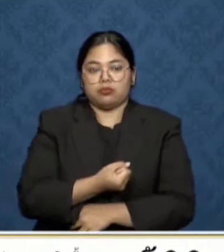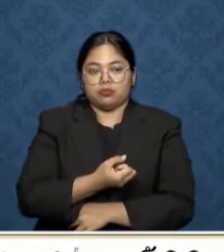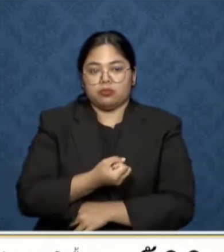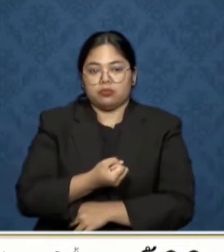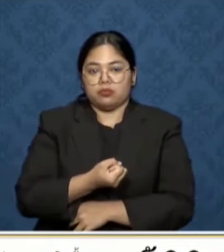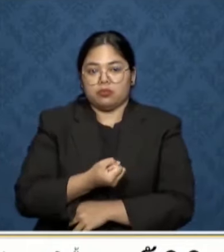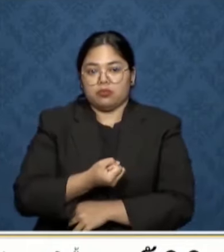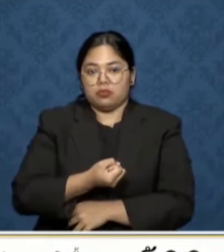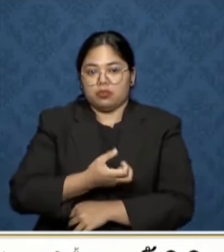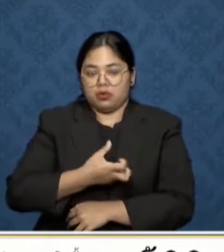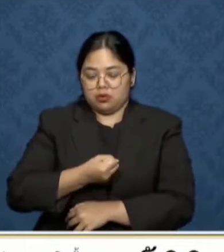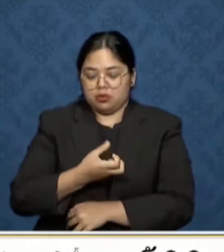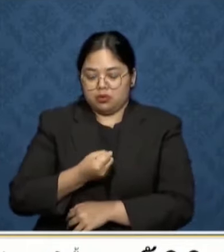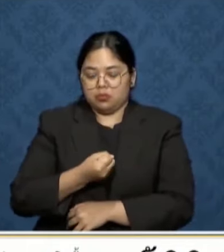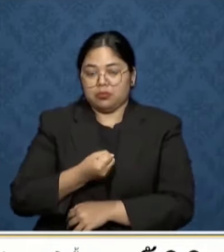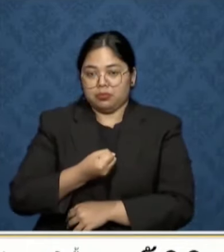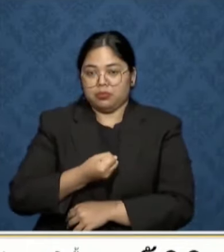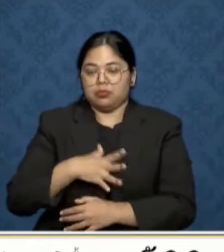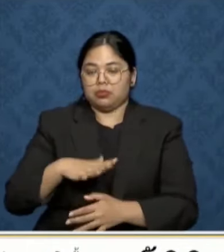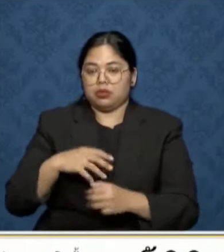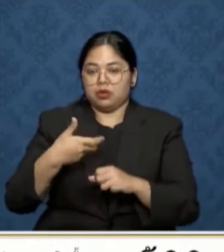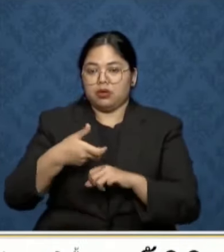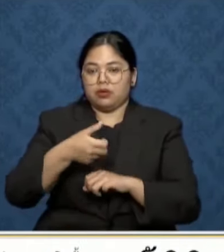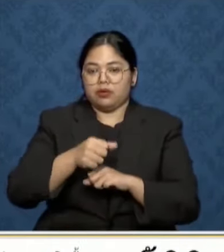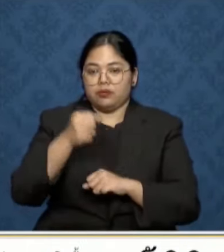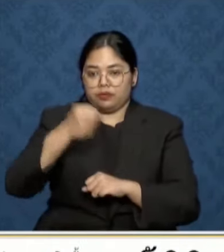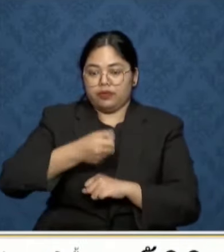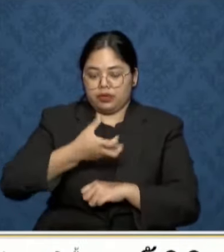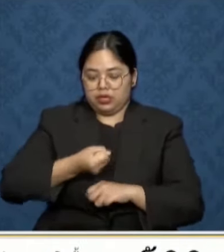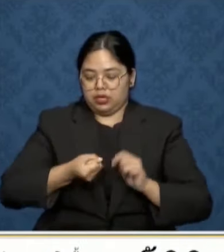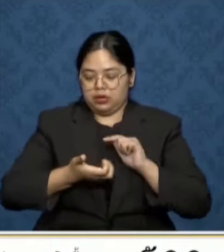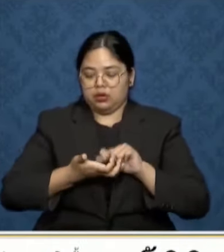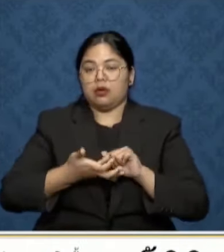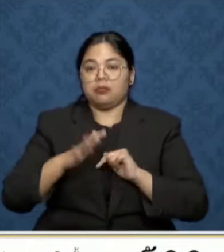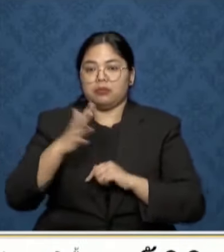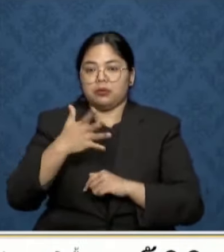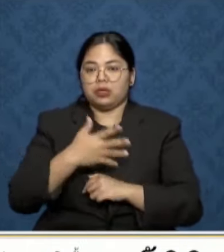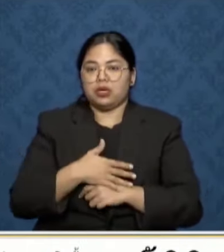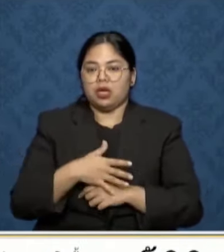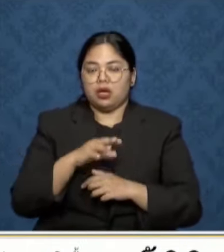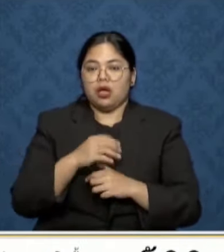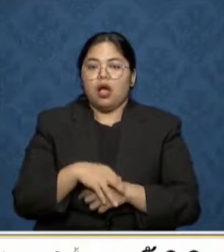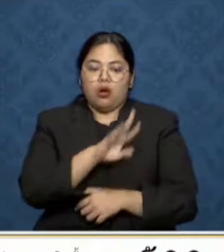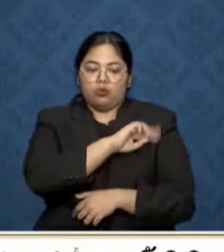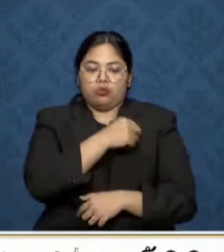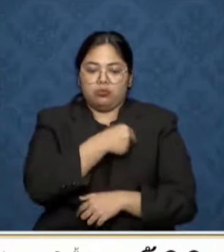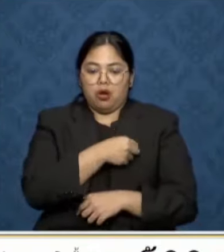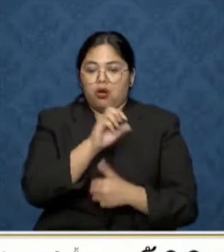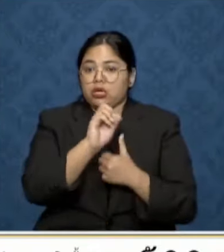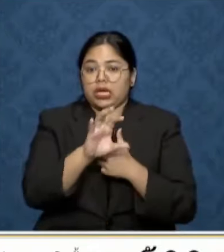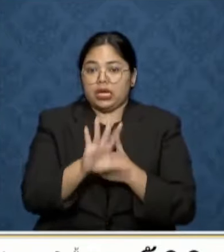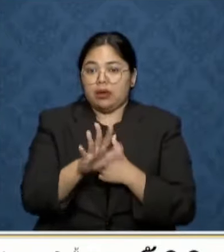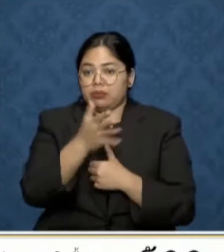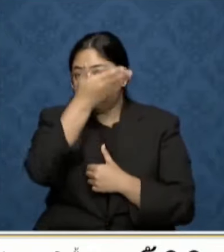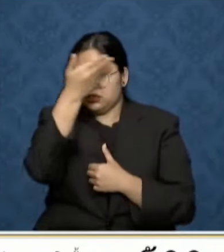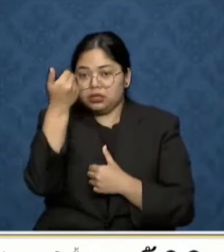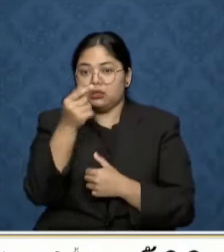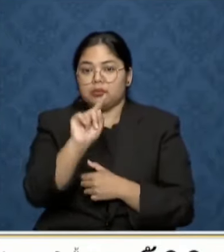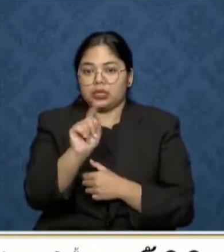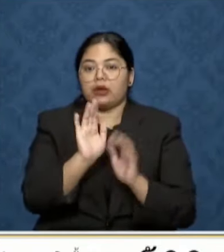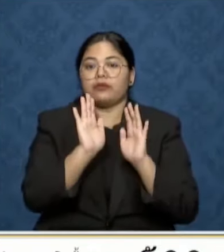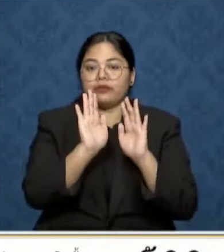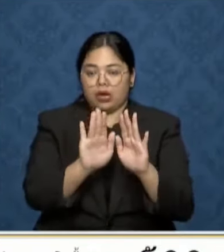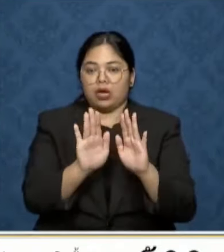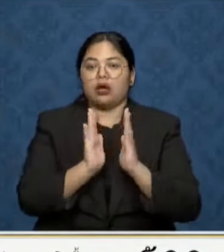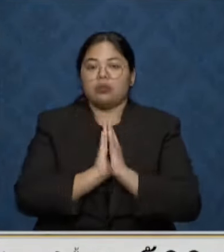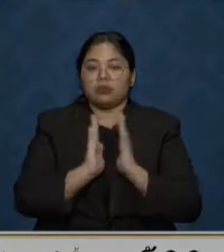เพื่ทำอยางงี้ด้วยเพื่อทำ brave strength ครับอัี้ขาดหายไปคุณหมอลืมให้หรอย่ลาย หรอไม่ได้นะนำครับฝากดวยครั ข